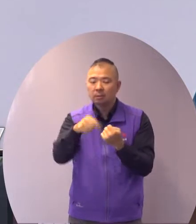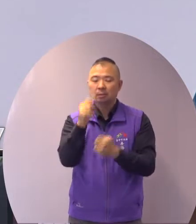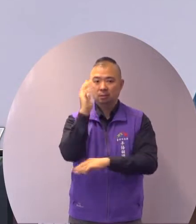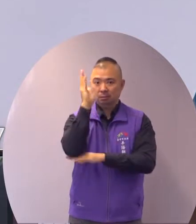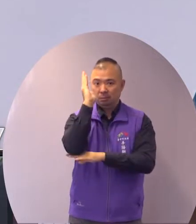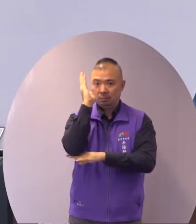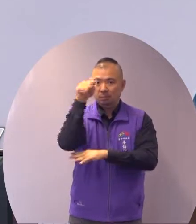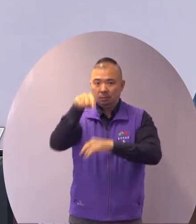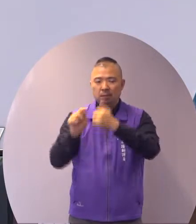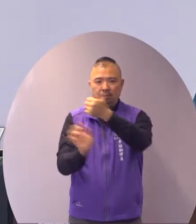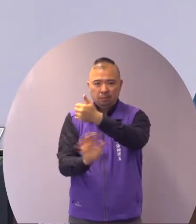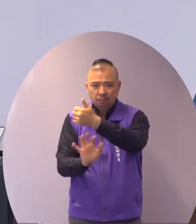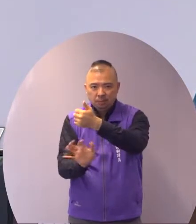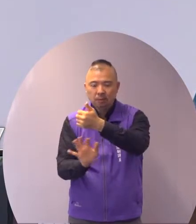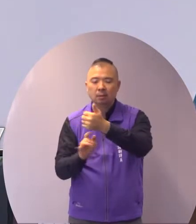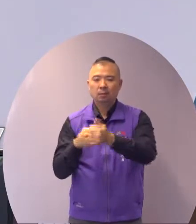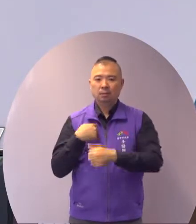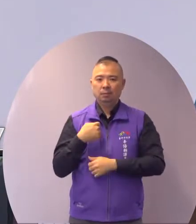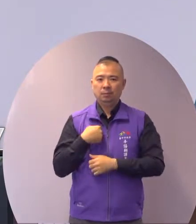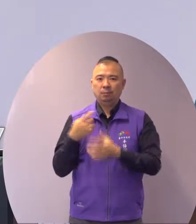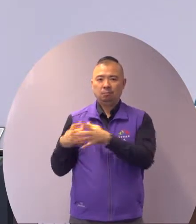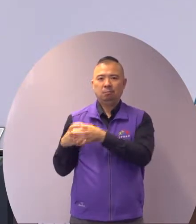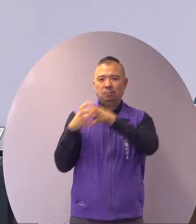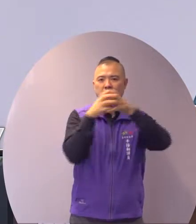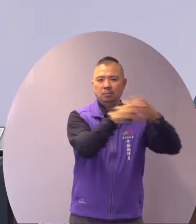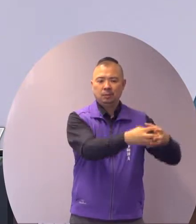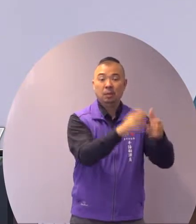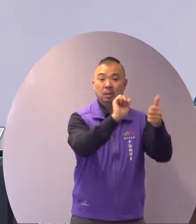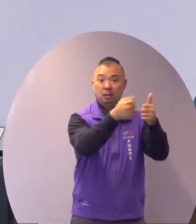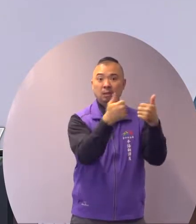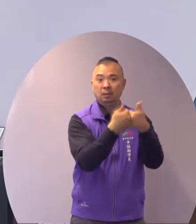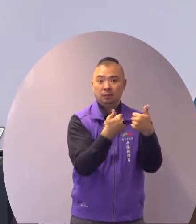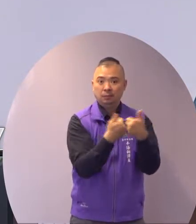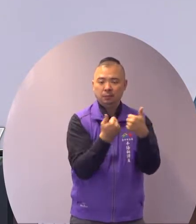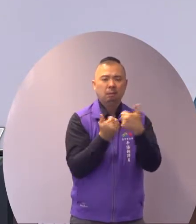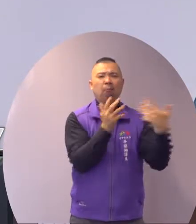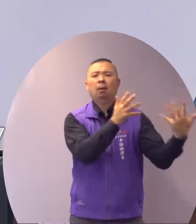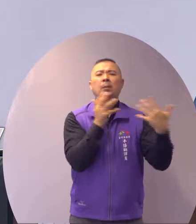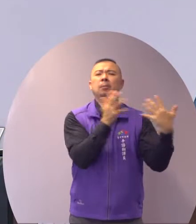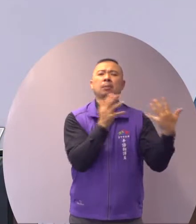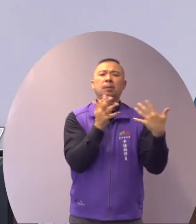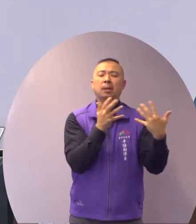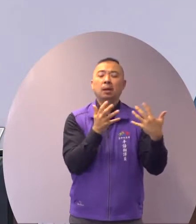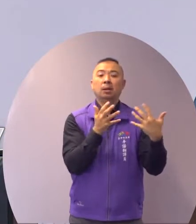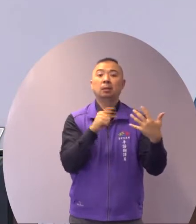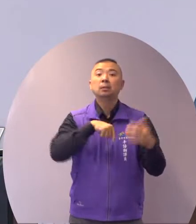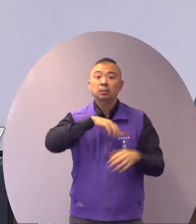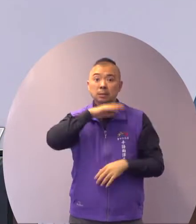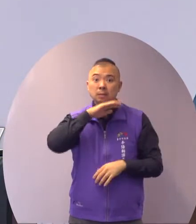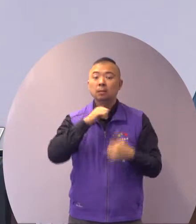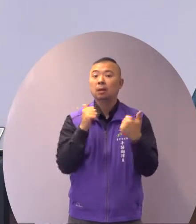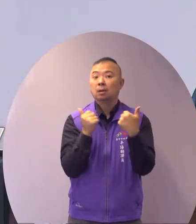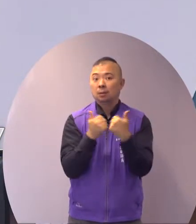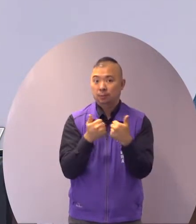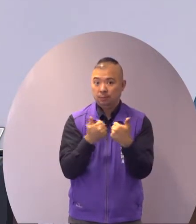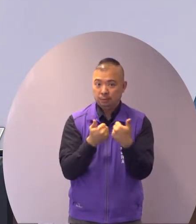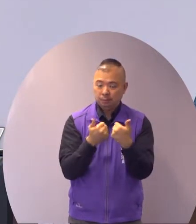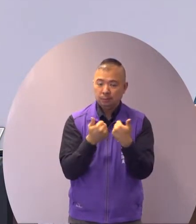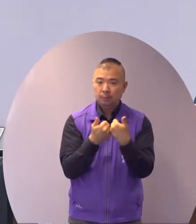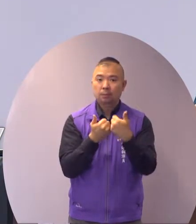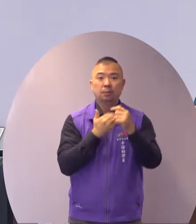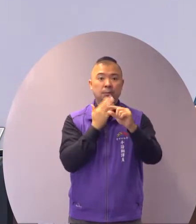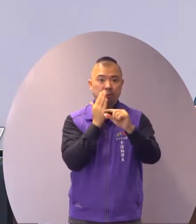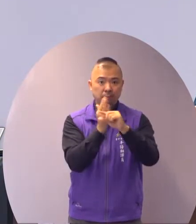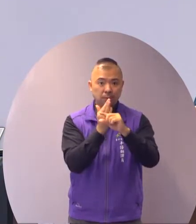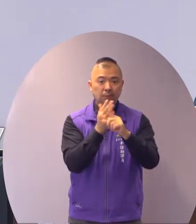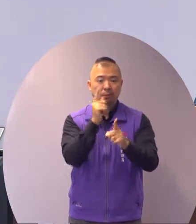哈，跟我都必须到议会去备询。那么也因此在会议当中，那所有的镇首长哈，